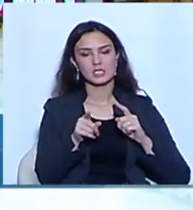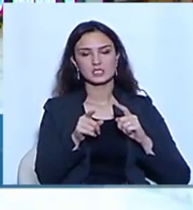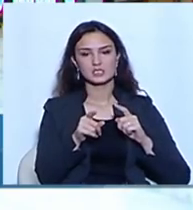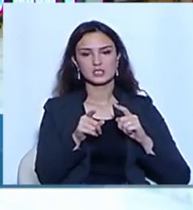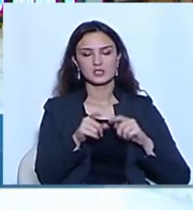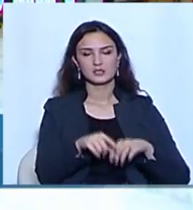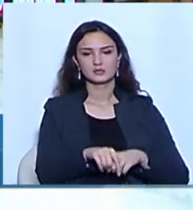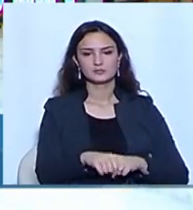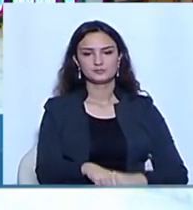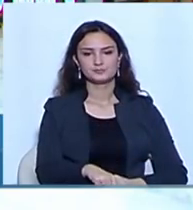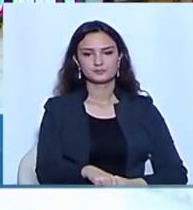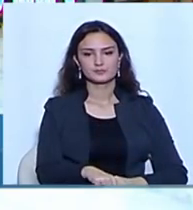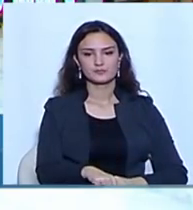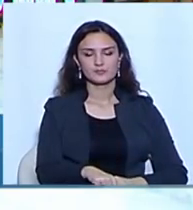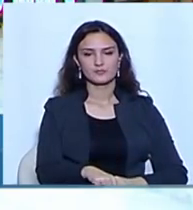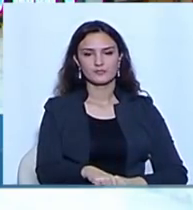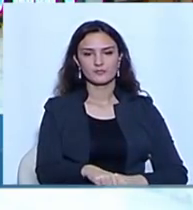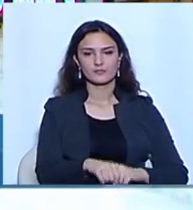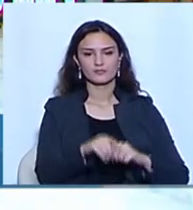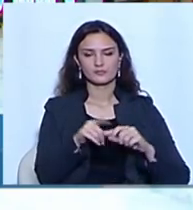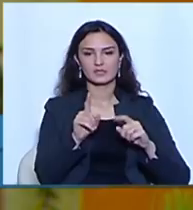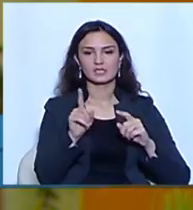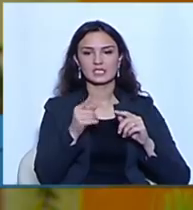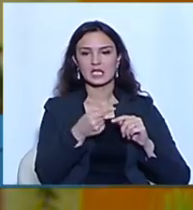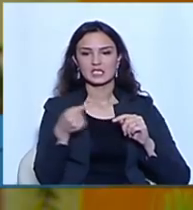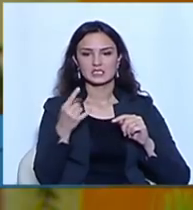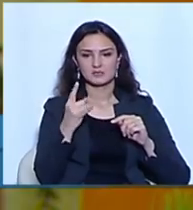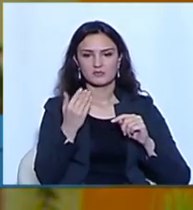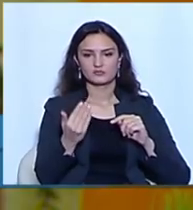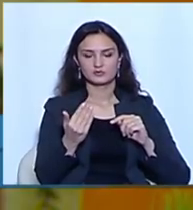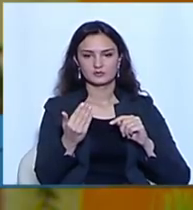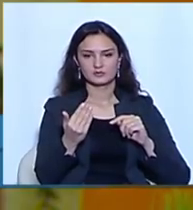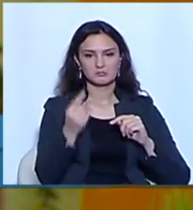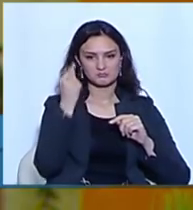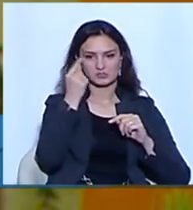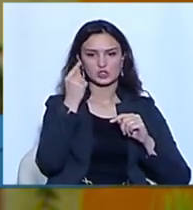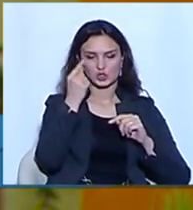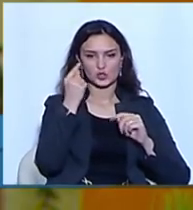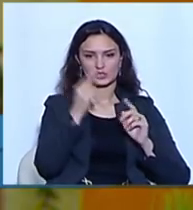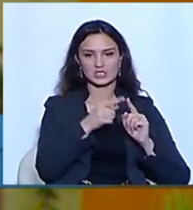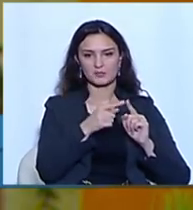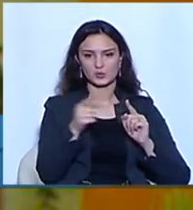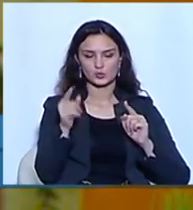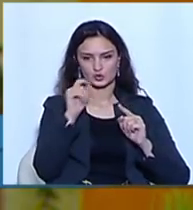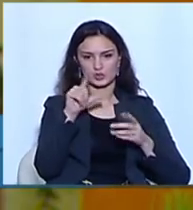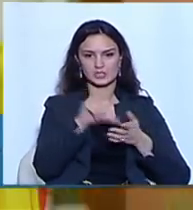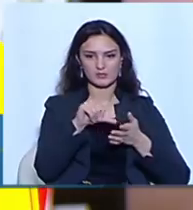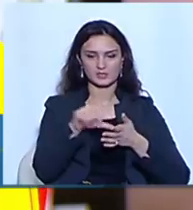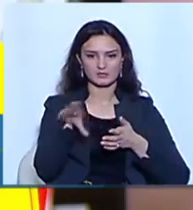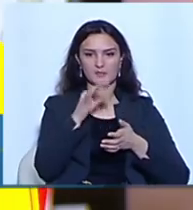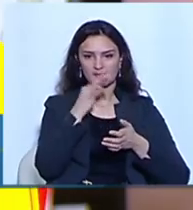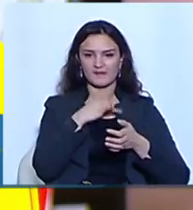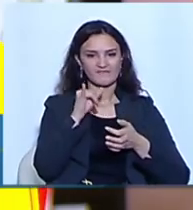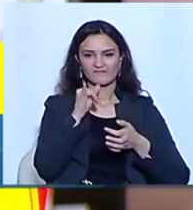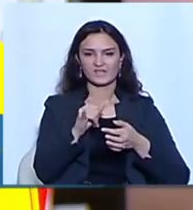აუნაზღაურებელი ხარვეზი, უფრო სწორედ აუნაზღაურებელი დანაკლისი ბავშვისათვის. ფსიქოდინამიკური სკოლის წარმომადგენლები გვეტყვიან, რომ